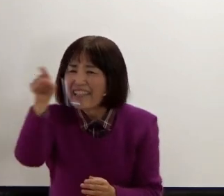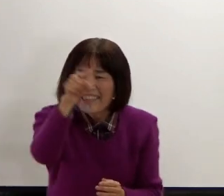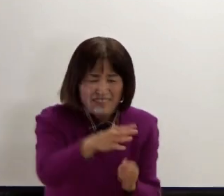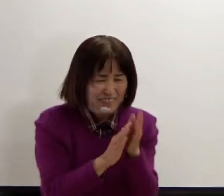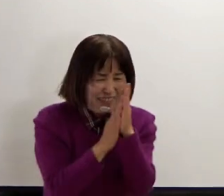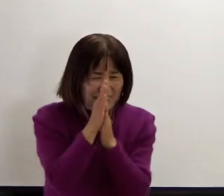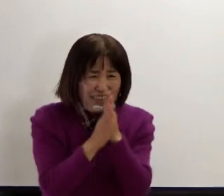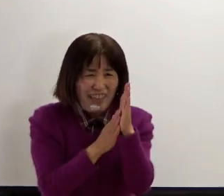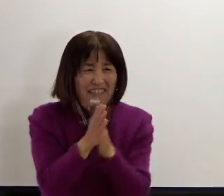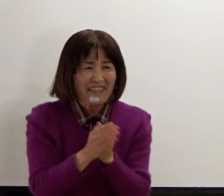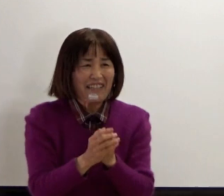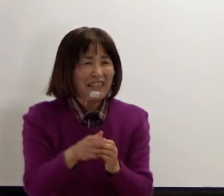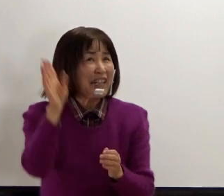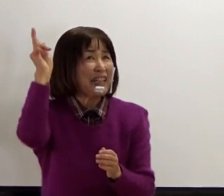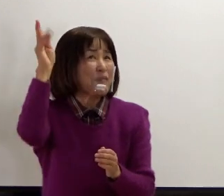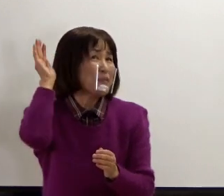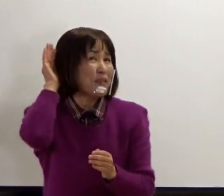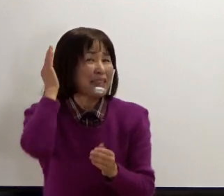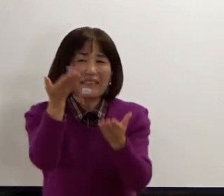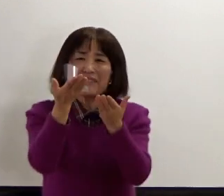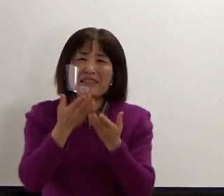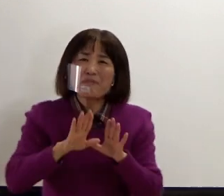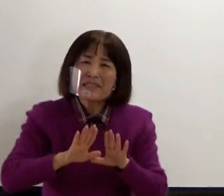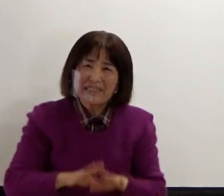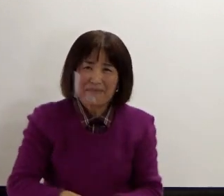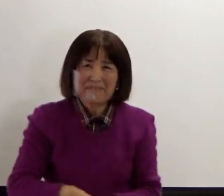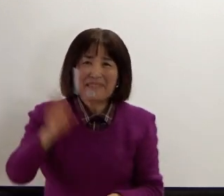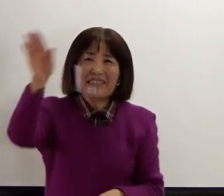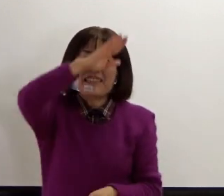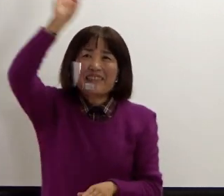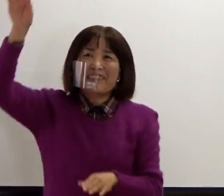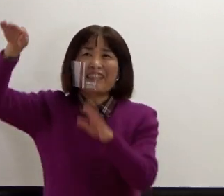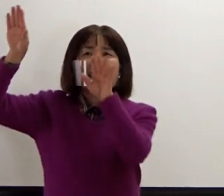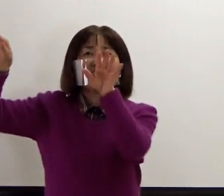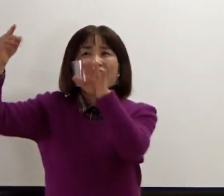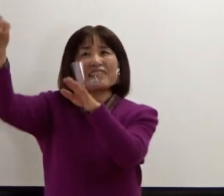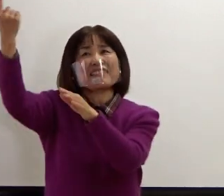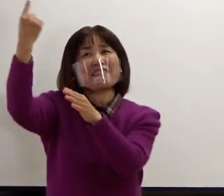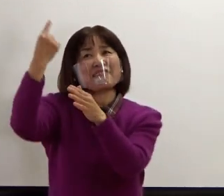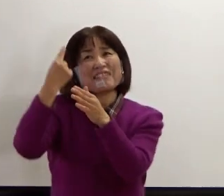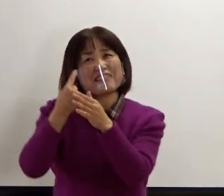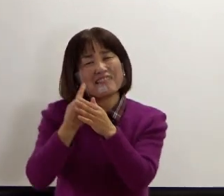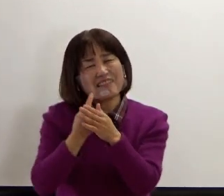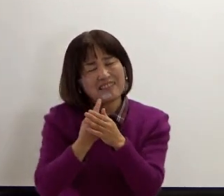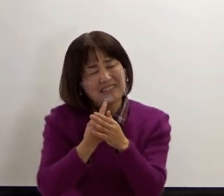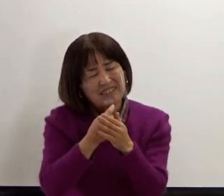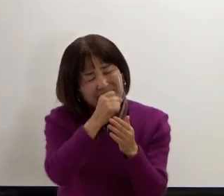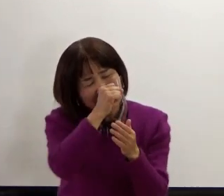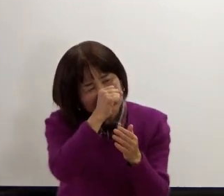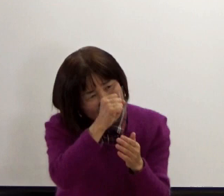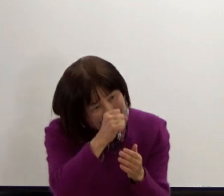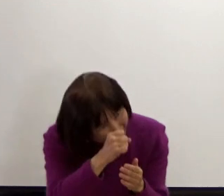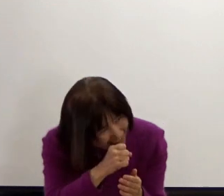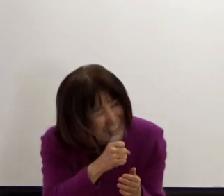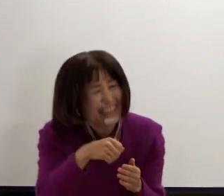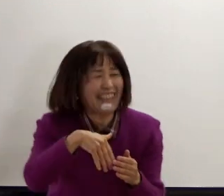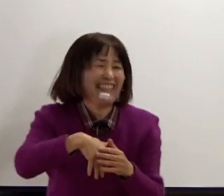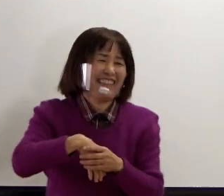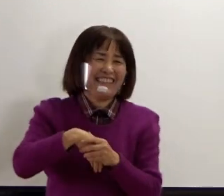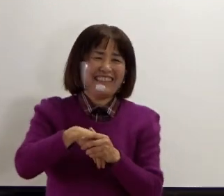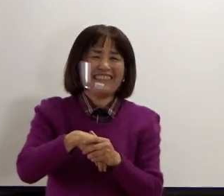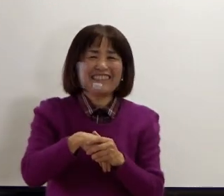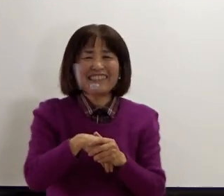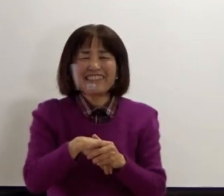ういう経験しておりません、はい。まあ、しょっちゅうこんなことだったら怖いですから、逆にね、でもこの天使が現れ